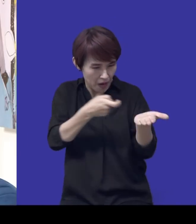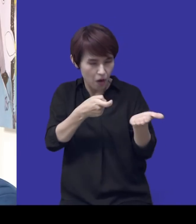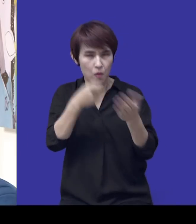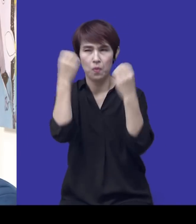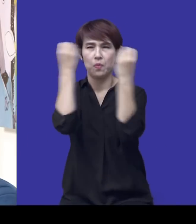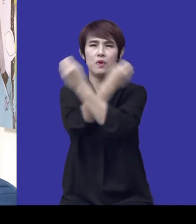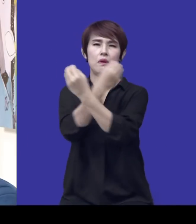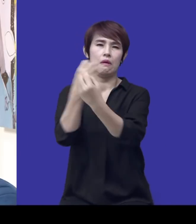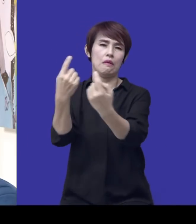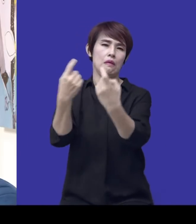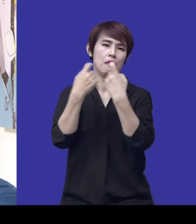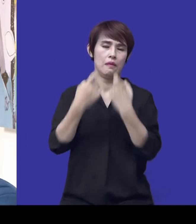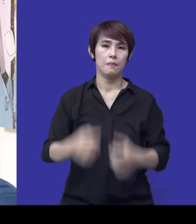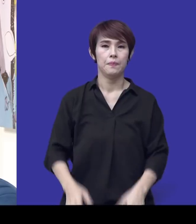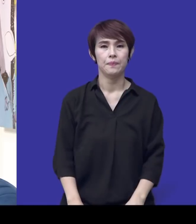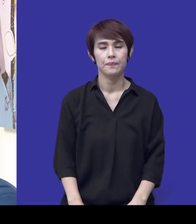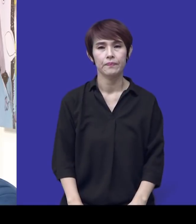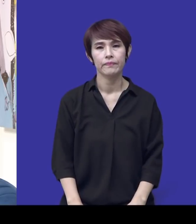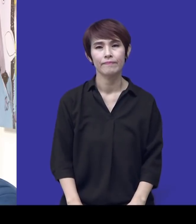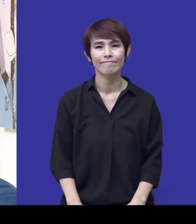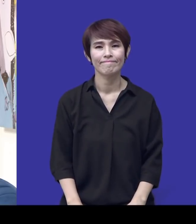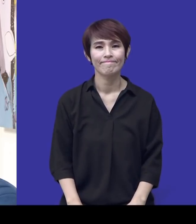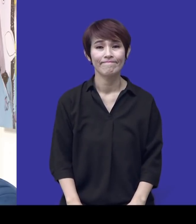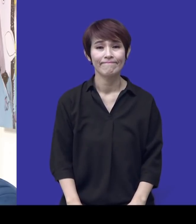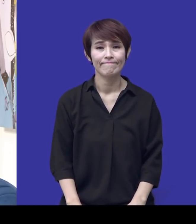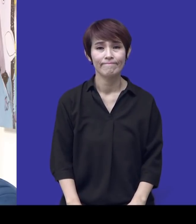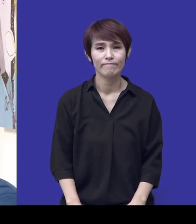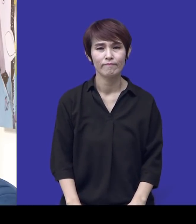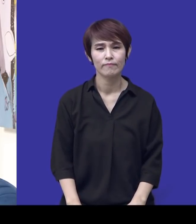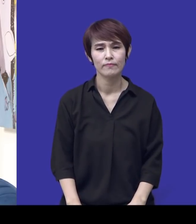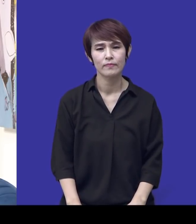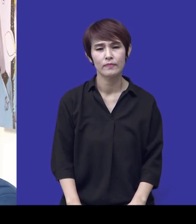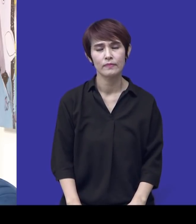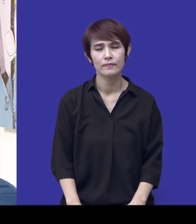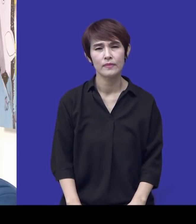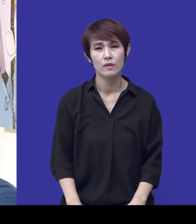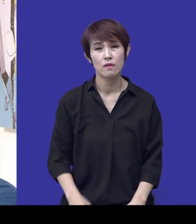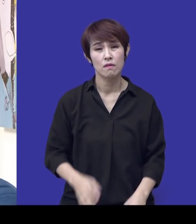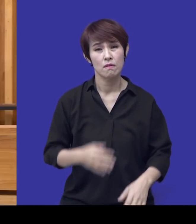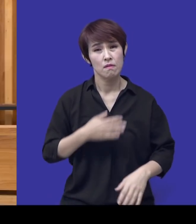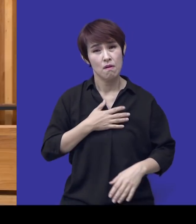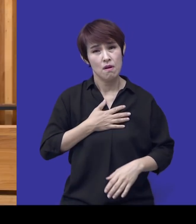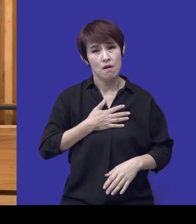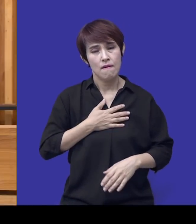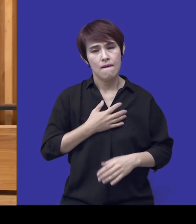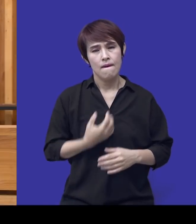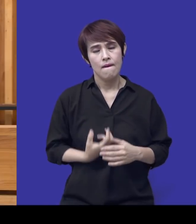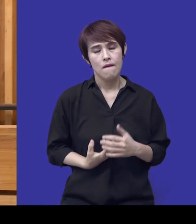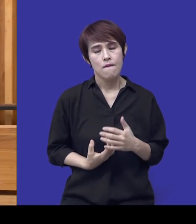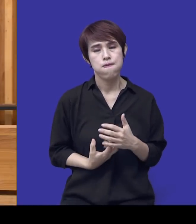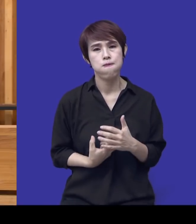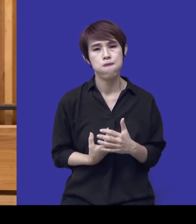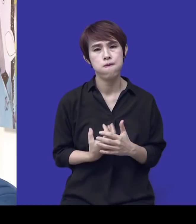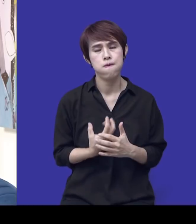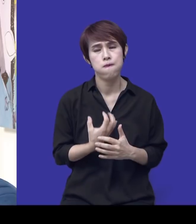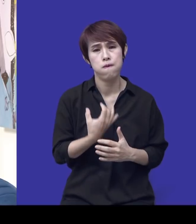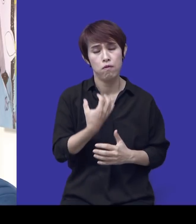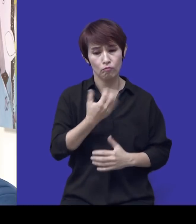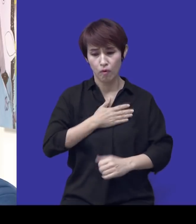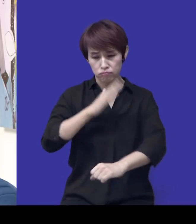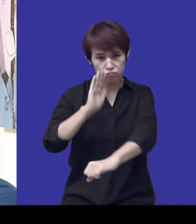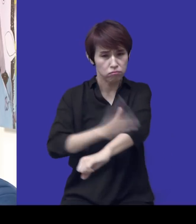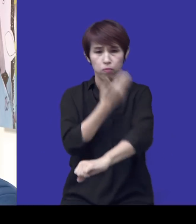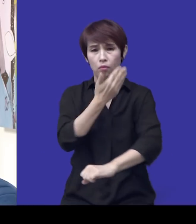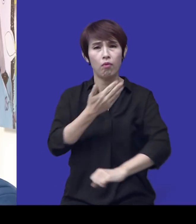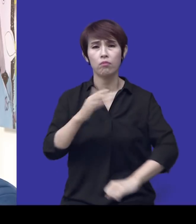겪으면서 학교에서 되게 마음속에 그 알 수 없는 분노가 좀 생겼던 것 같아요. 내가 이거